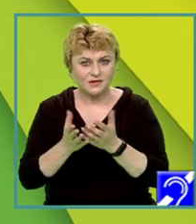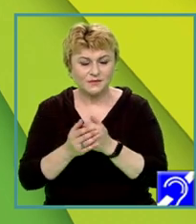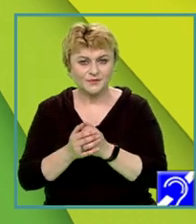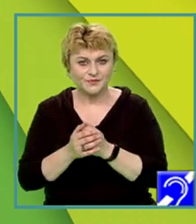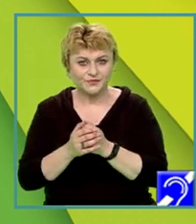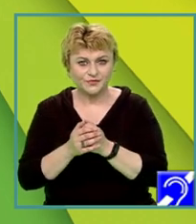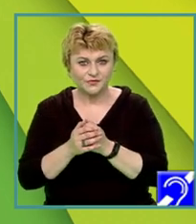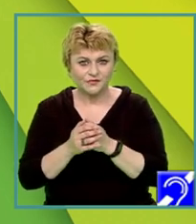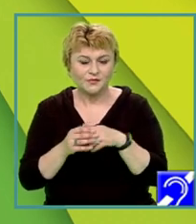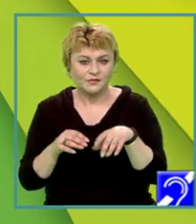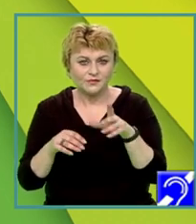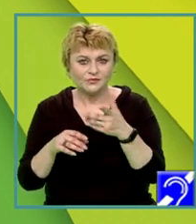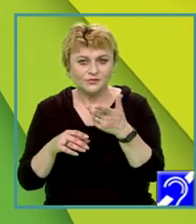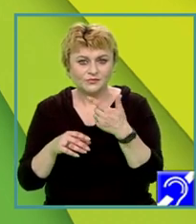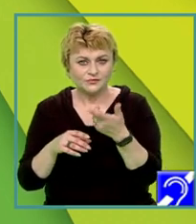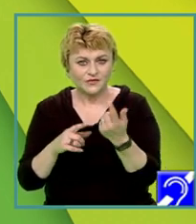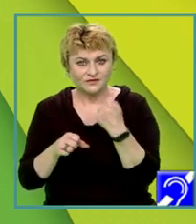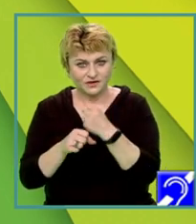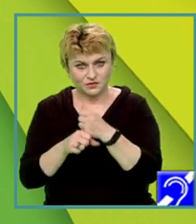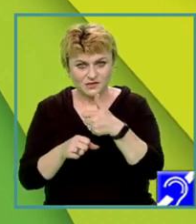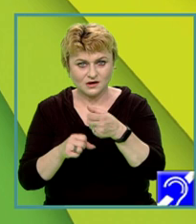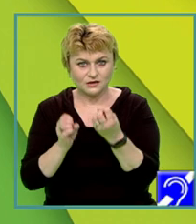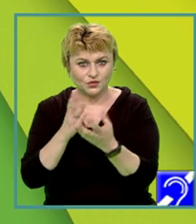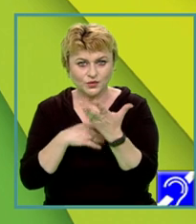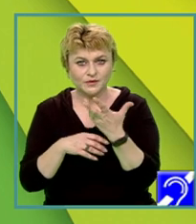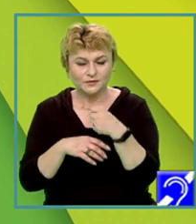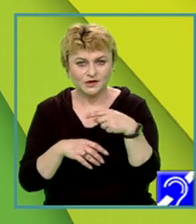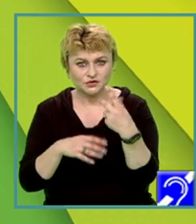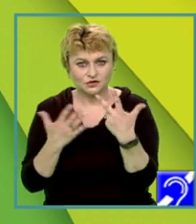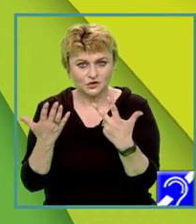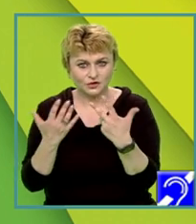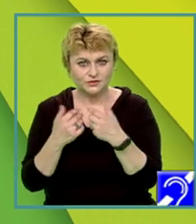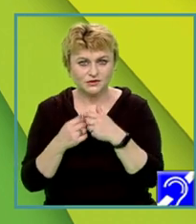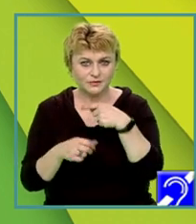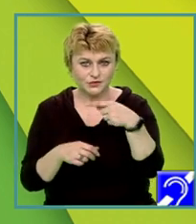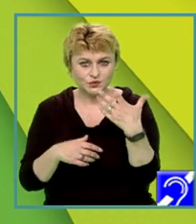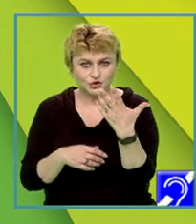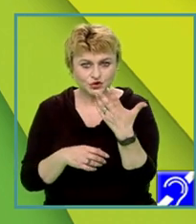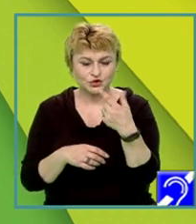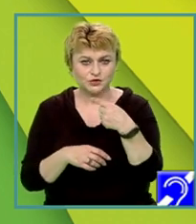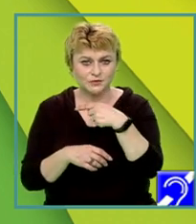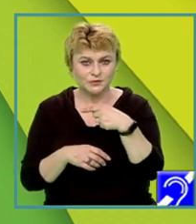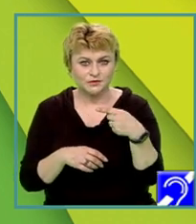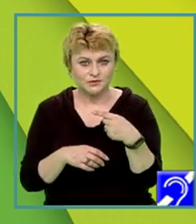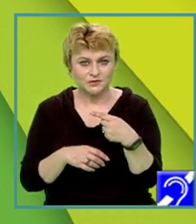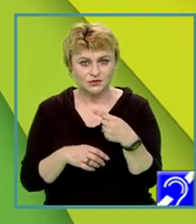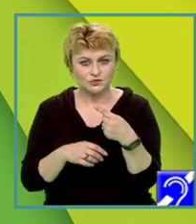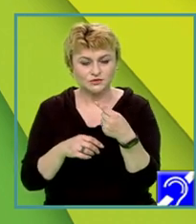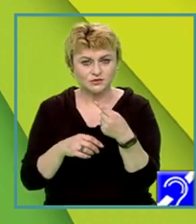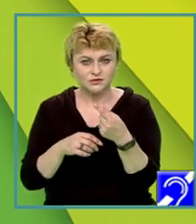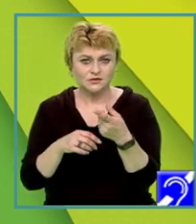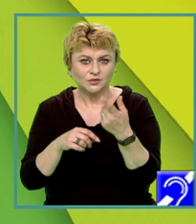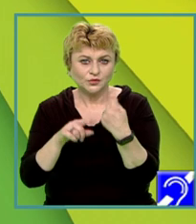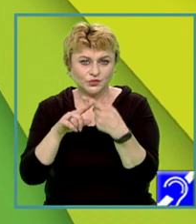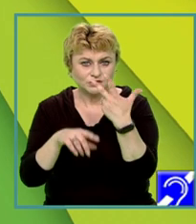practic pe ei îl înlocuim în se cu minus 8 apoi cu minus 5 modul de minus 5 plus 3 apoi